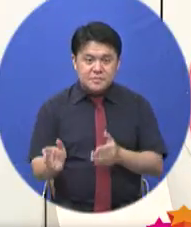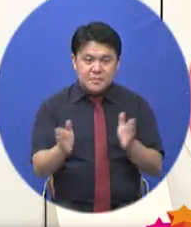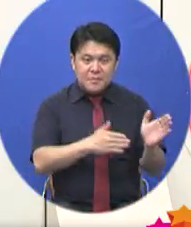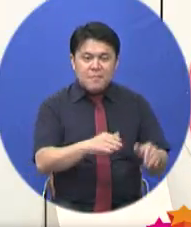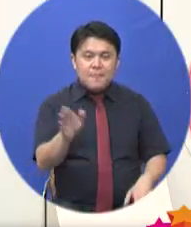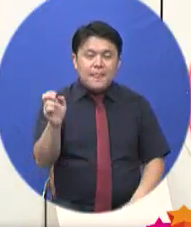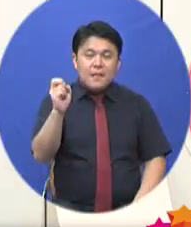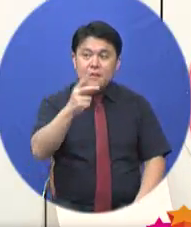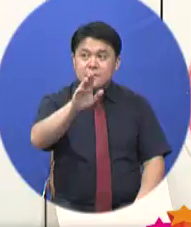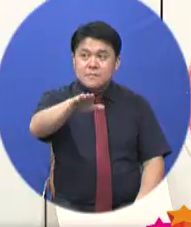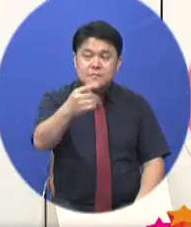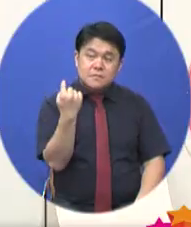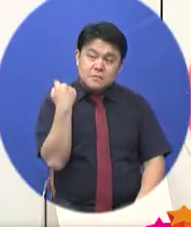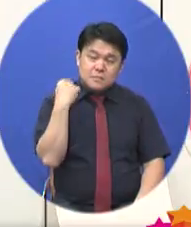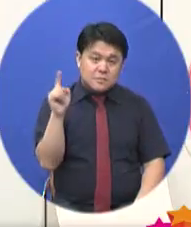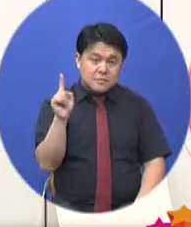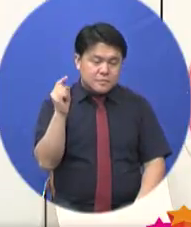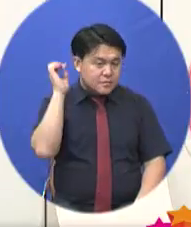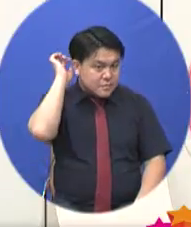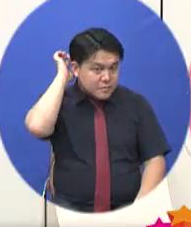네. 그러고 네. 어저께